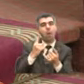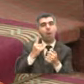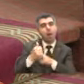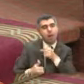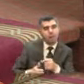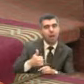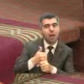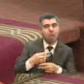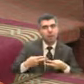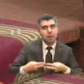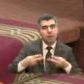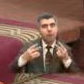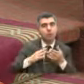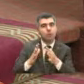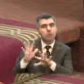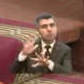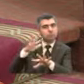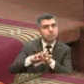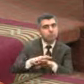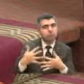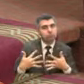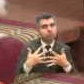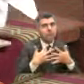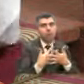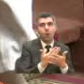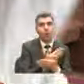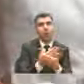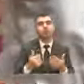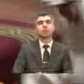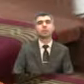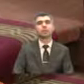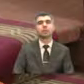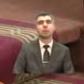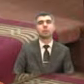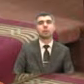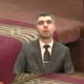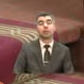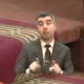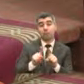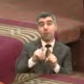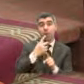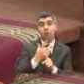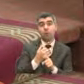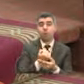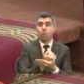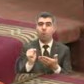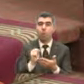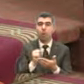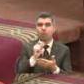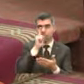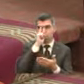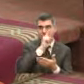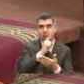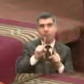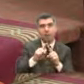وطني يجب على الجميع أن يشارك فيه، لأن هذه الدائرة يجب القضاء عليها بطرق تربوية